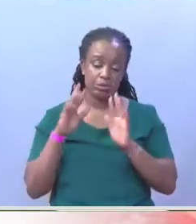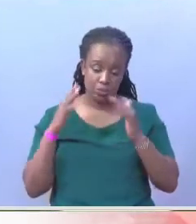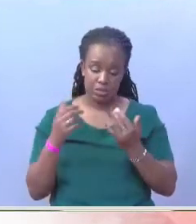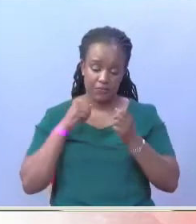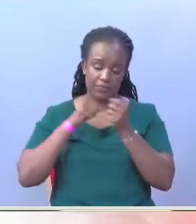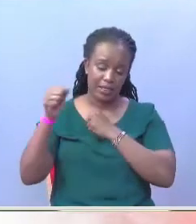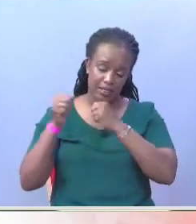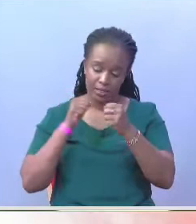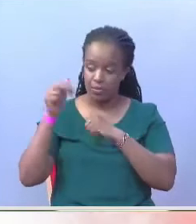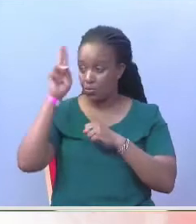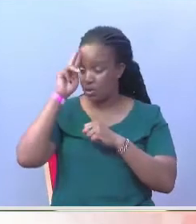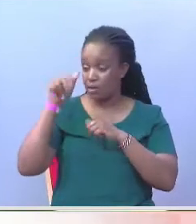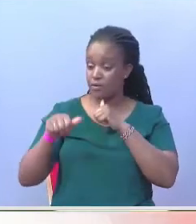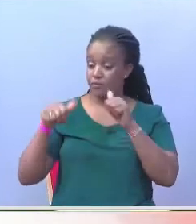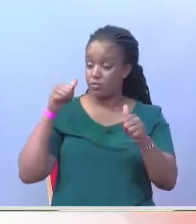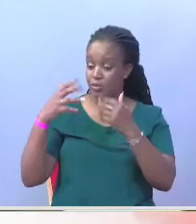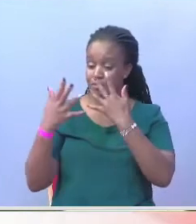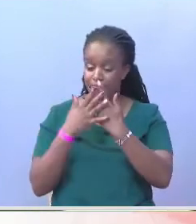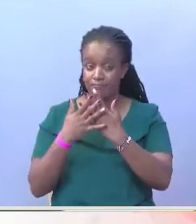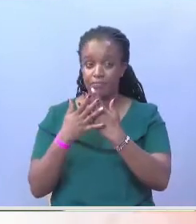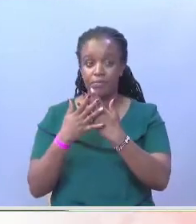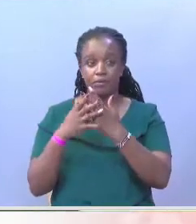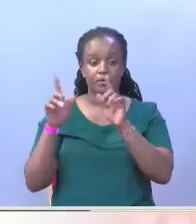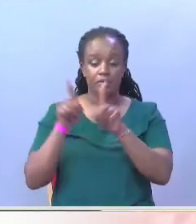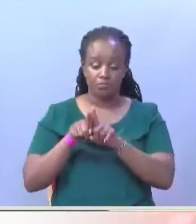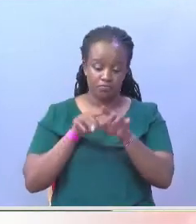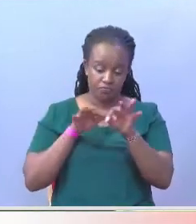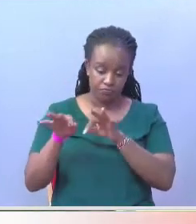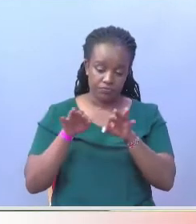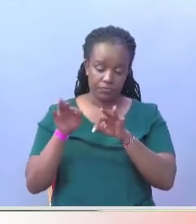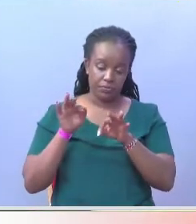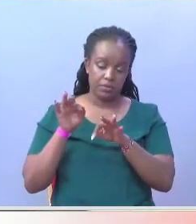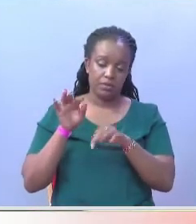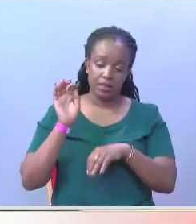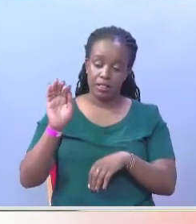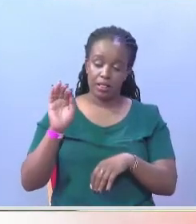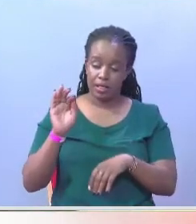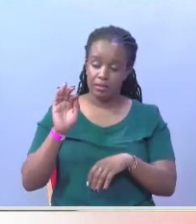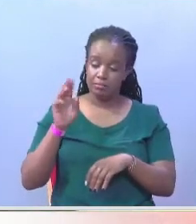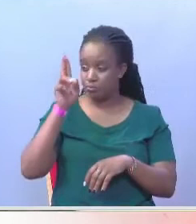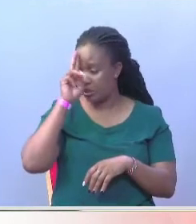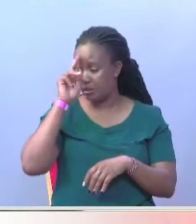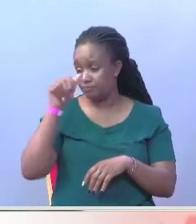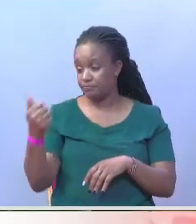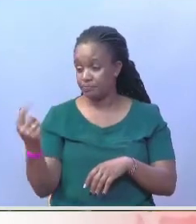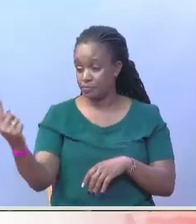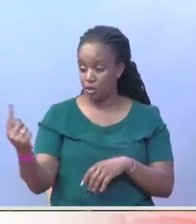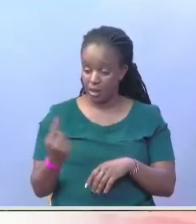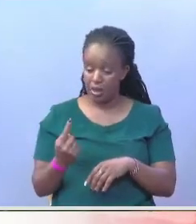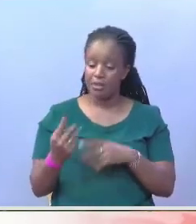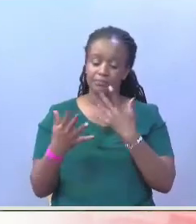nimekataa kushikwa na yeye. Hapo ameandika aliita linifosi yake ikanishika, ikanipeleka huko kotini na ati sikuwa na maski.